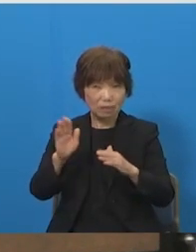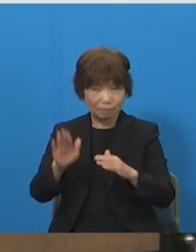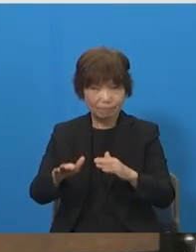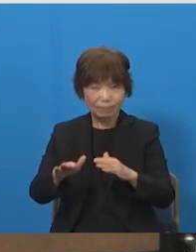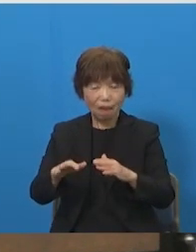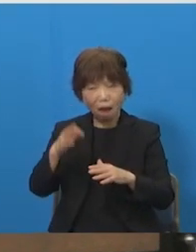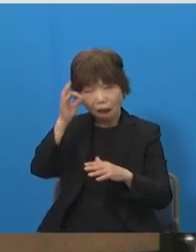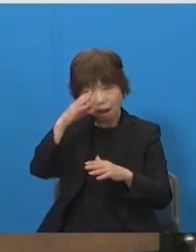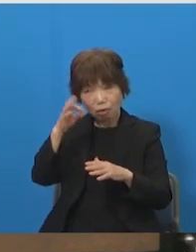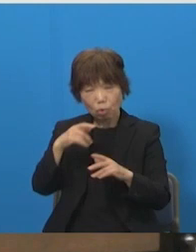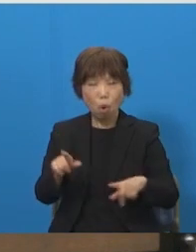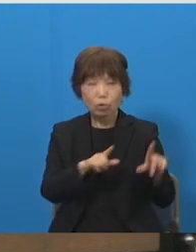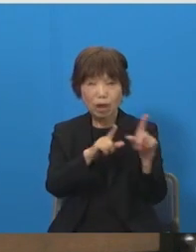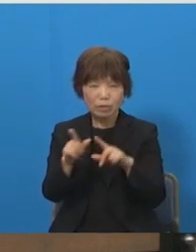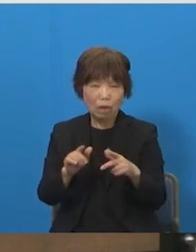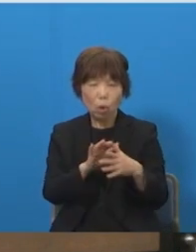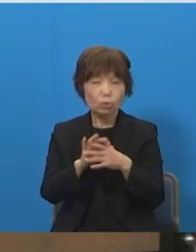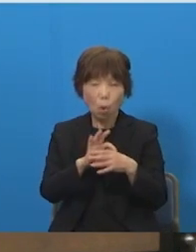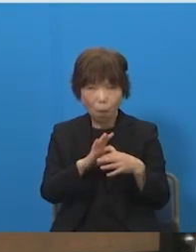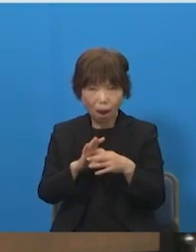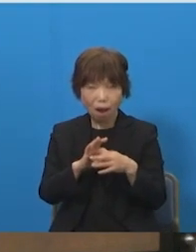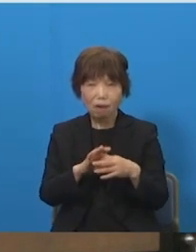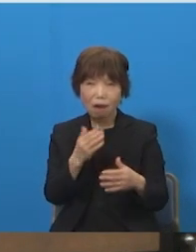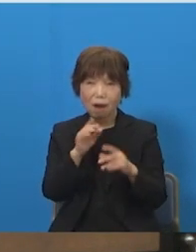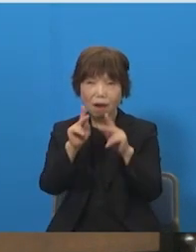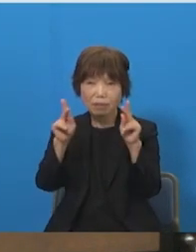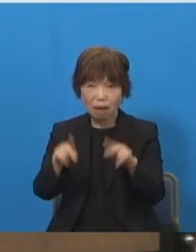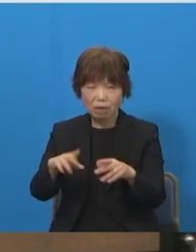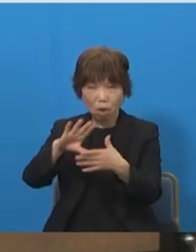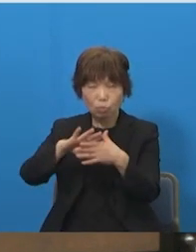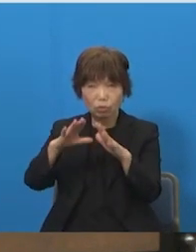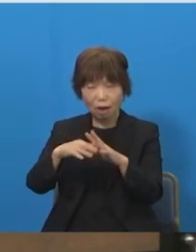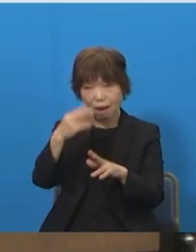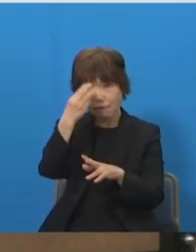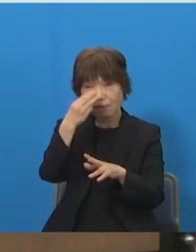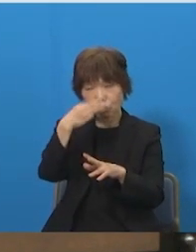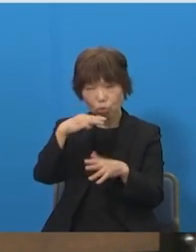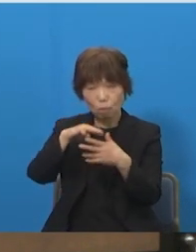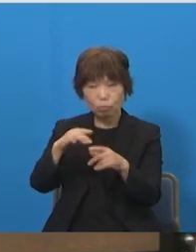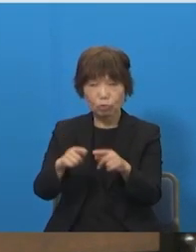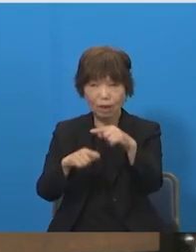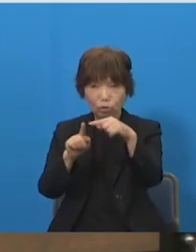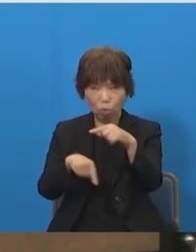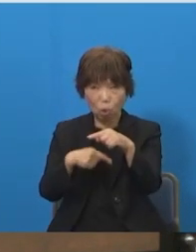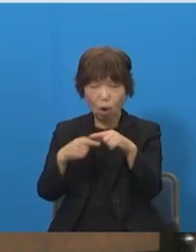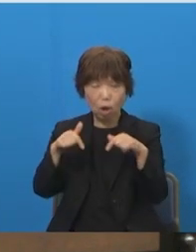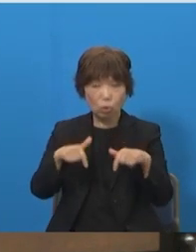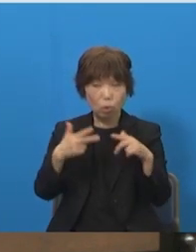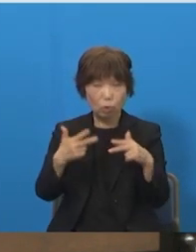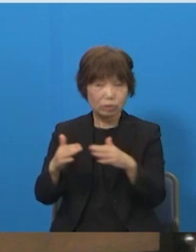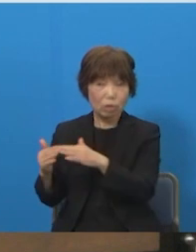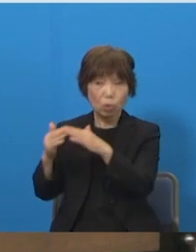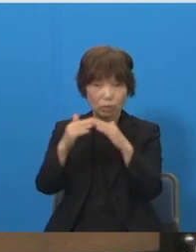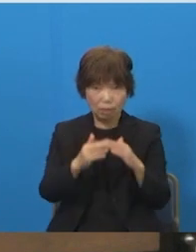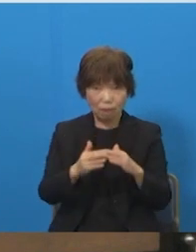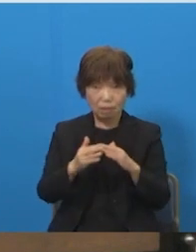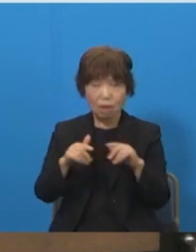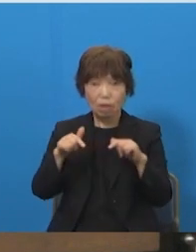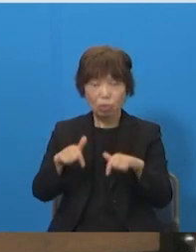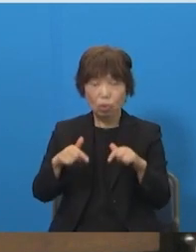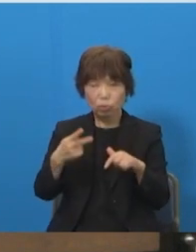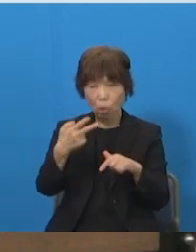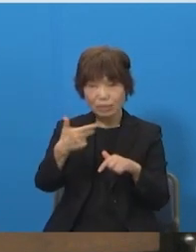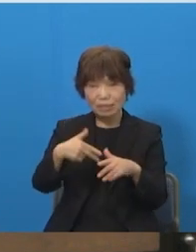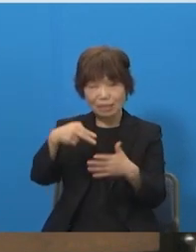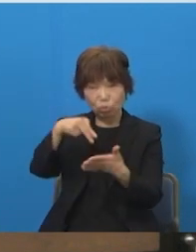と暮らしとの調和が課題である中、文化芸術では文化庁の本市への移転、京都市立芸